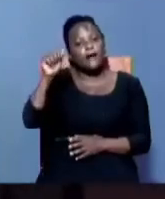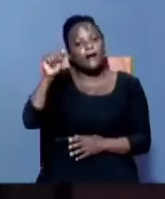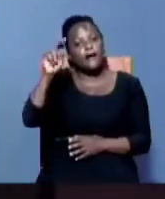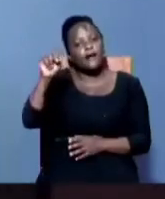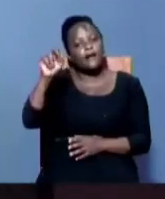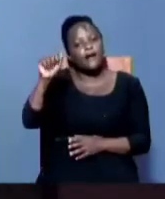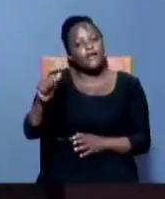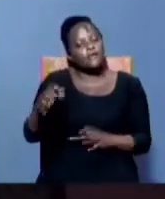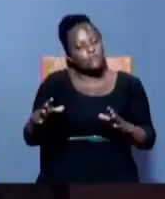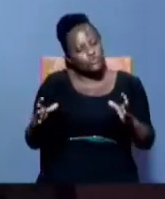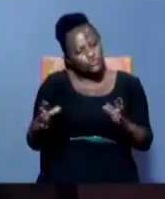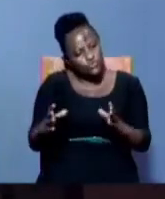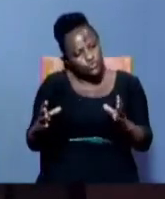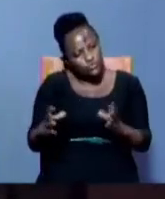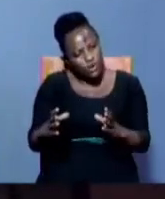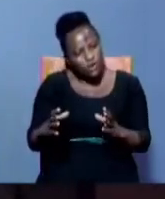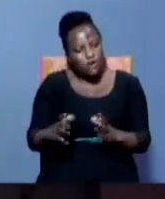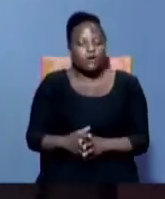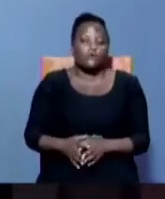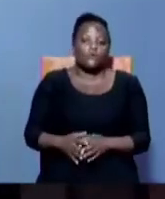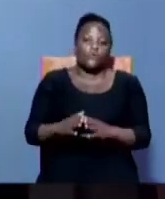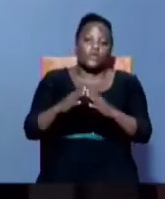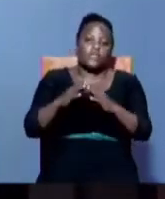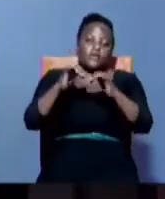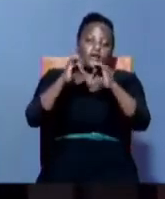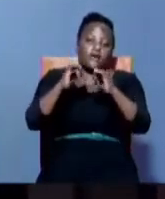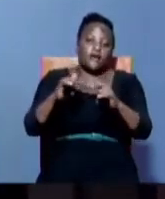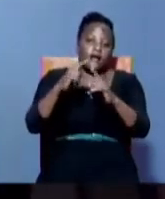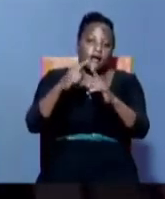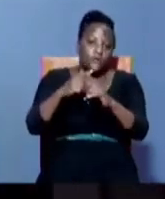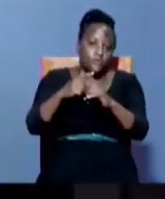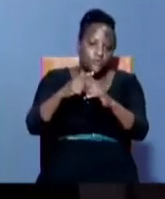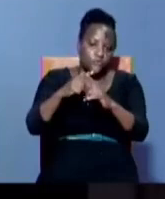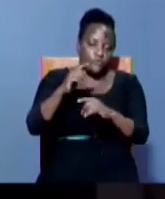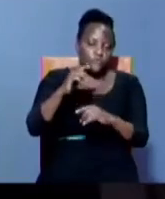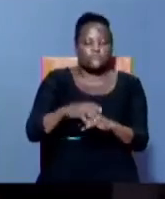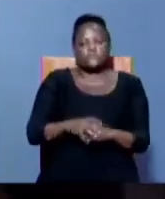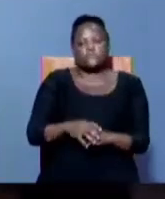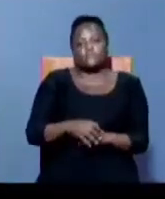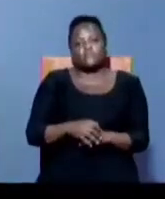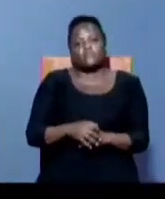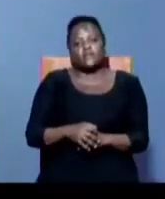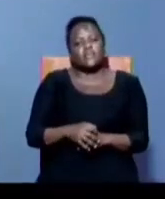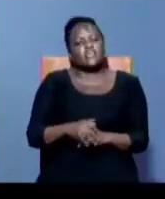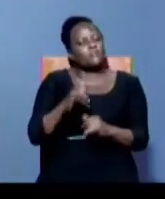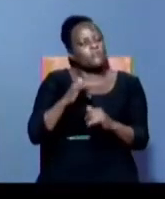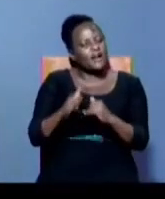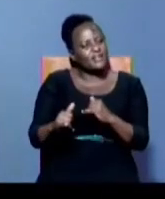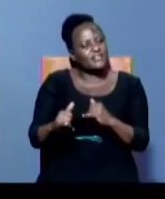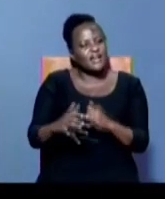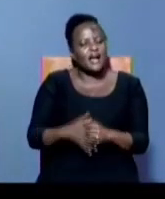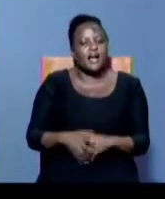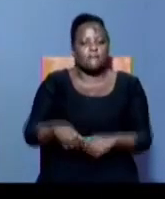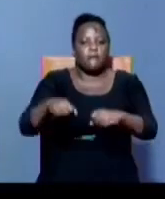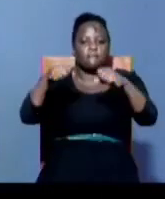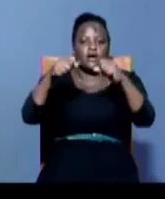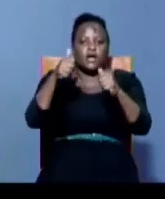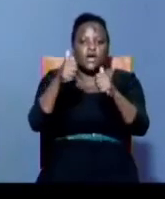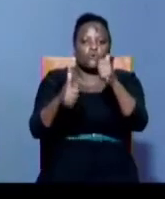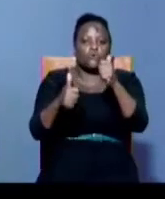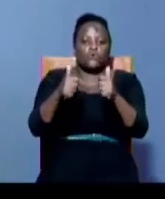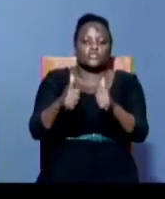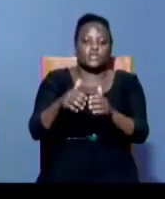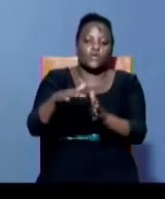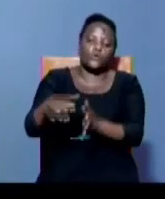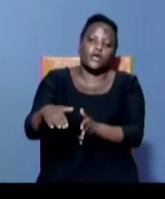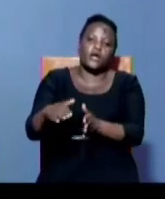hekalu, katika ile sanduku. Lakini jambo la pili, kule kukanusha na kukataa mamlaka na uongozi alioweka